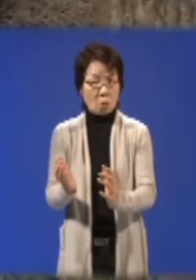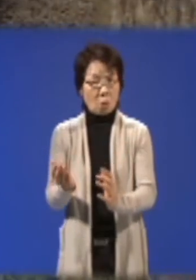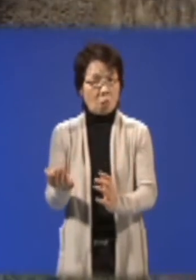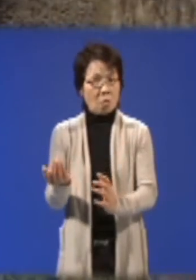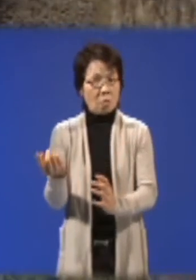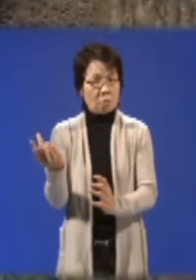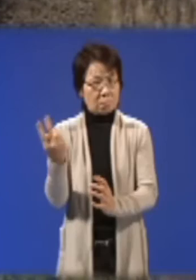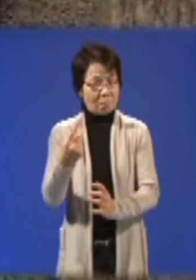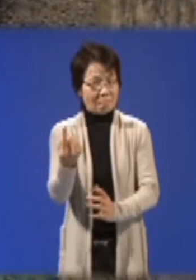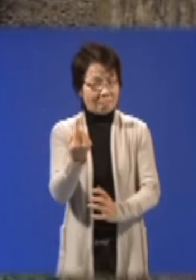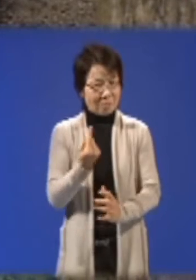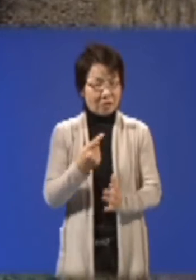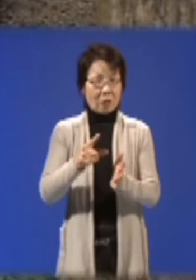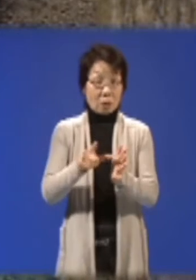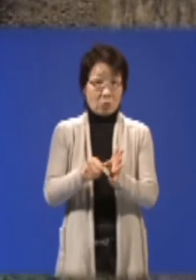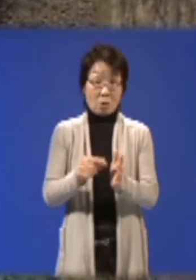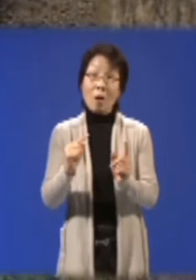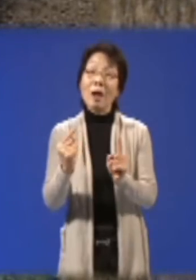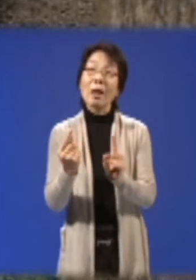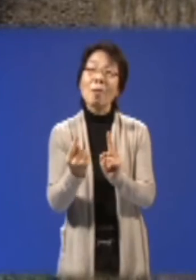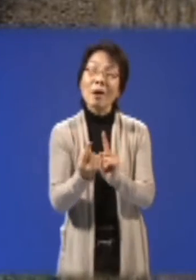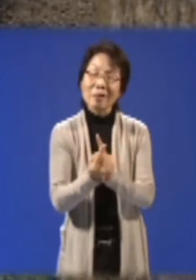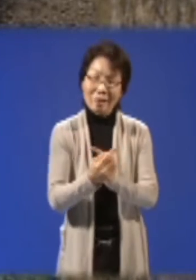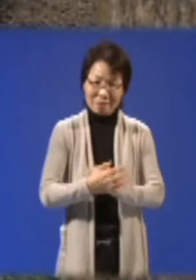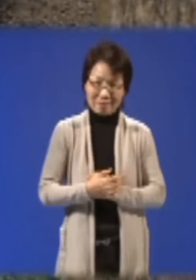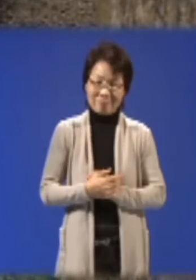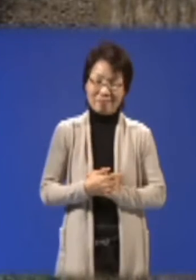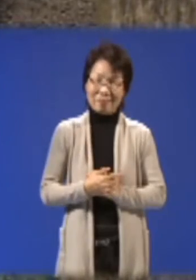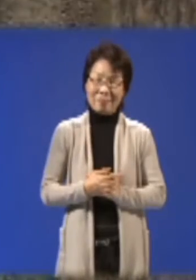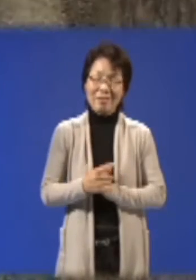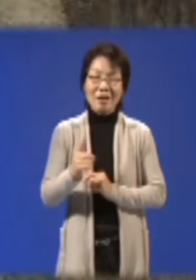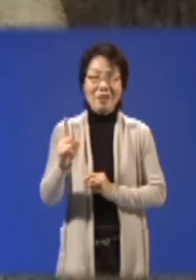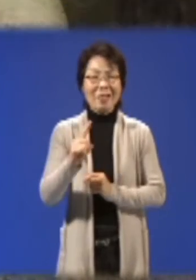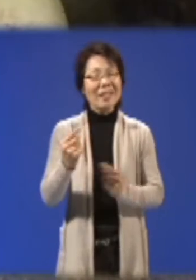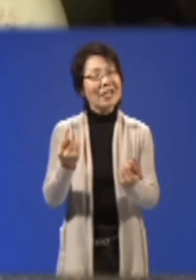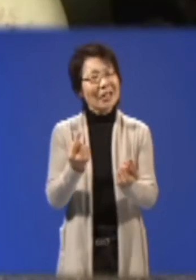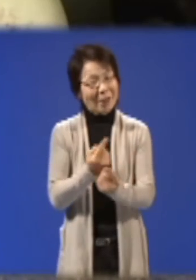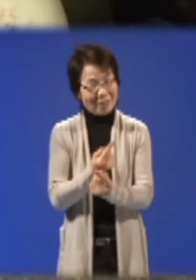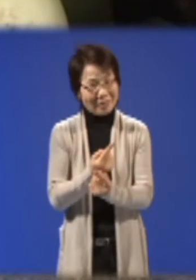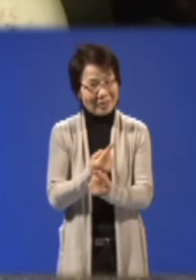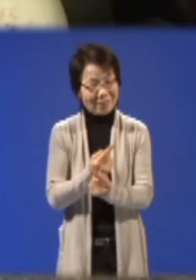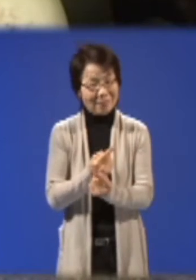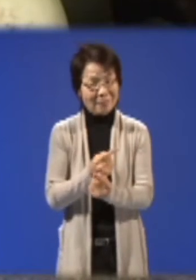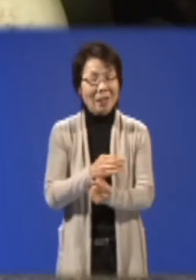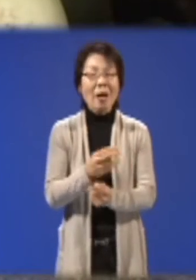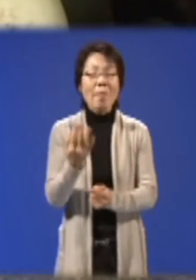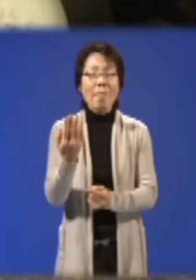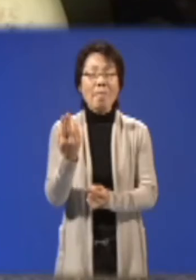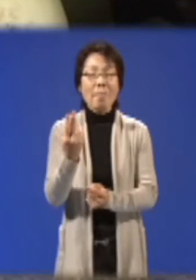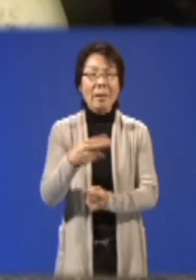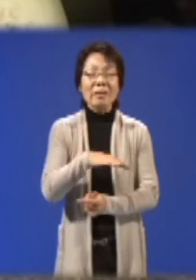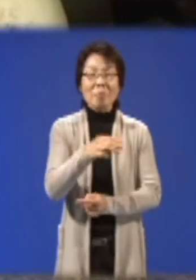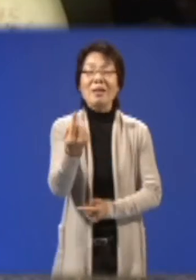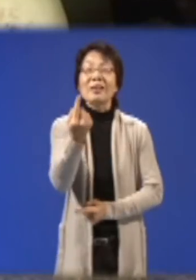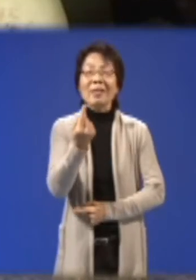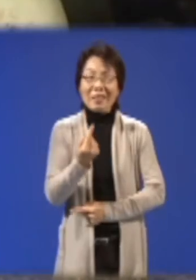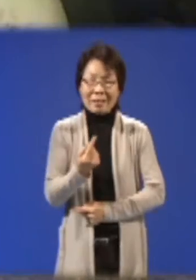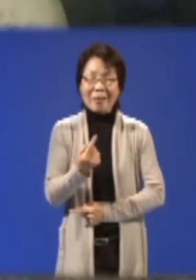変わっているかもしれないんですって。何に変わるかは皆さんの目で確かめに来てくださいね。